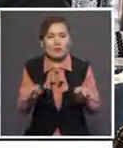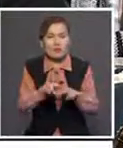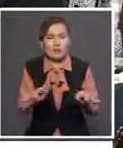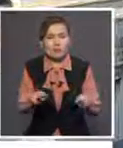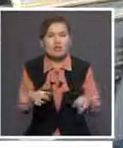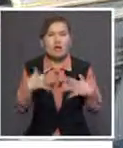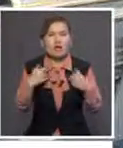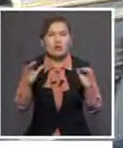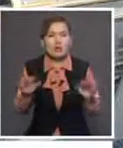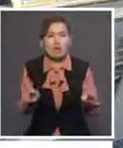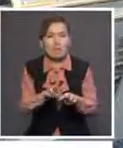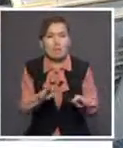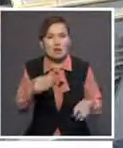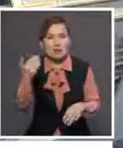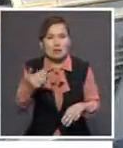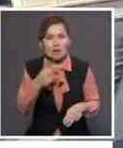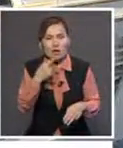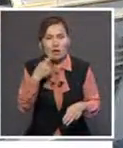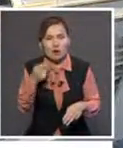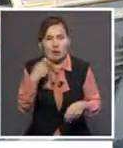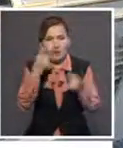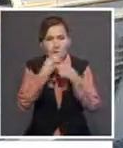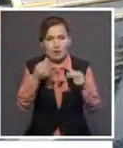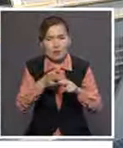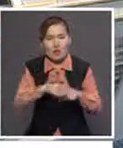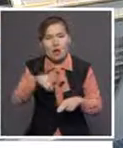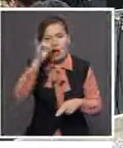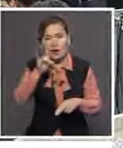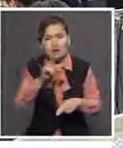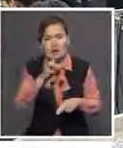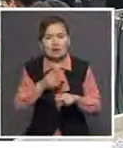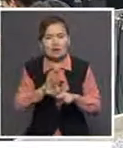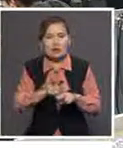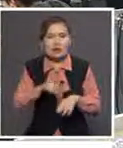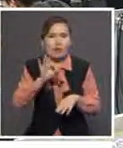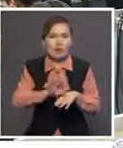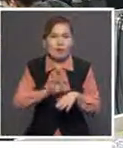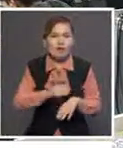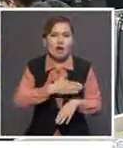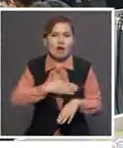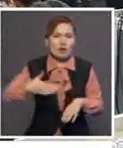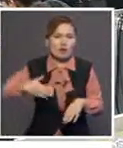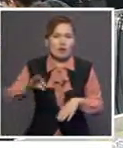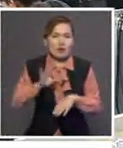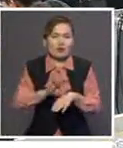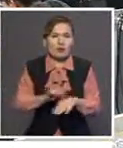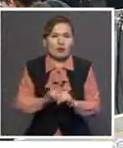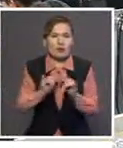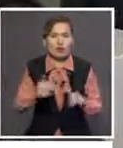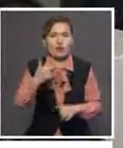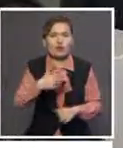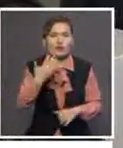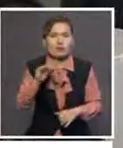сақтау министрлігі өкілдері мәлімдеді. Бүгінде елімізде ең көп тараған дерт сүт безі обыры. Оған 35 мыңнан астам адам